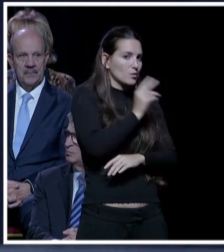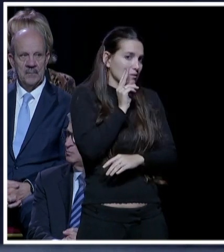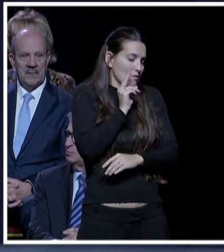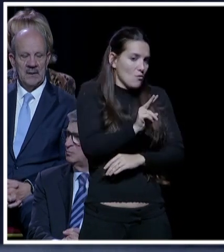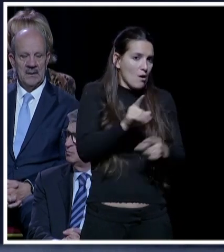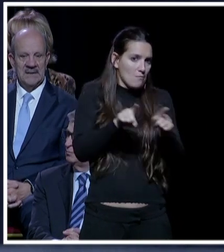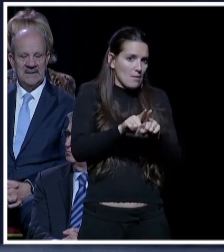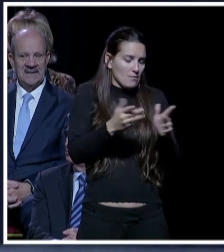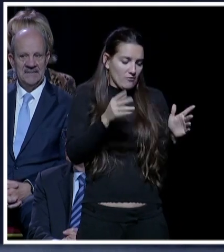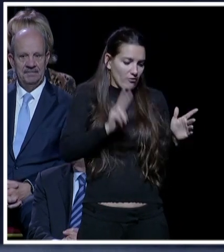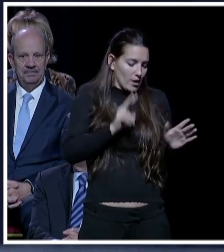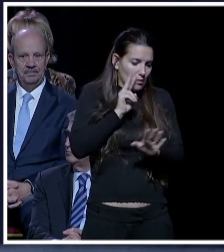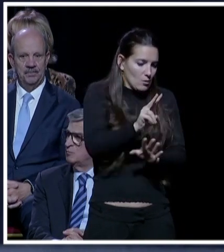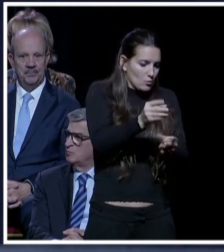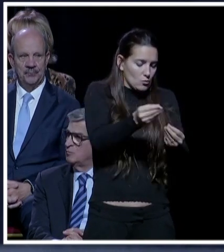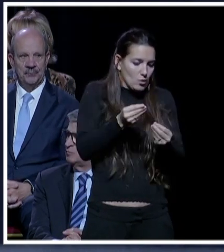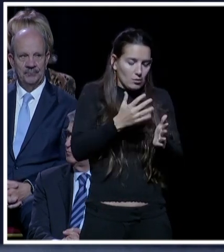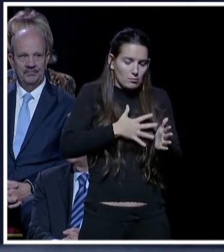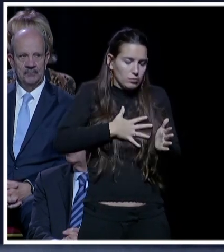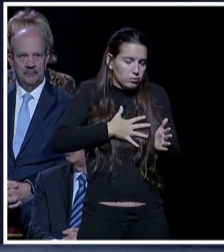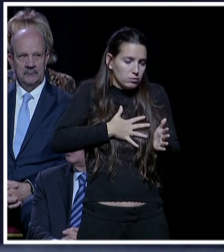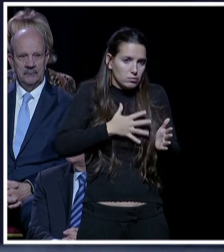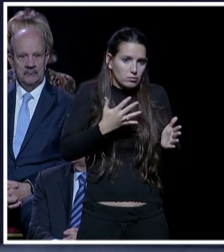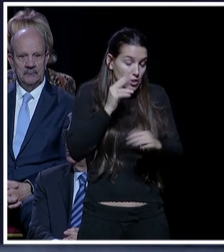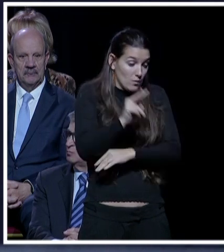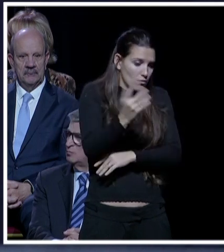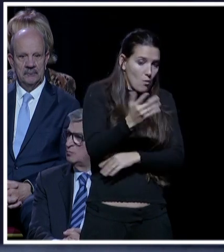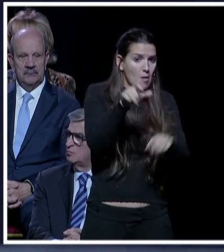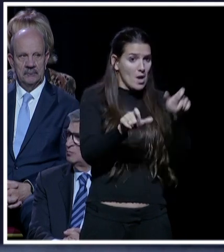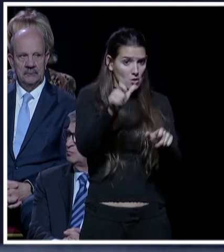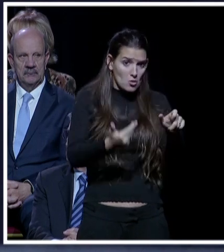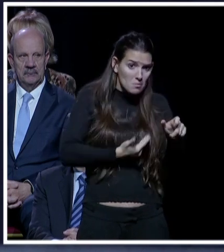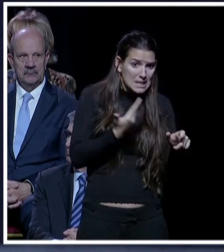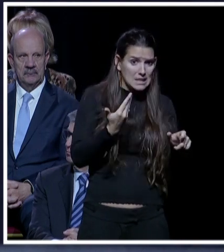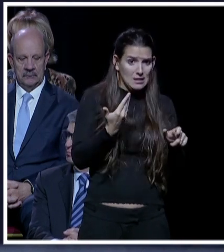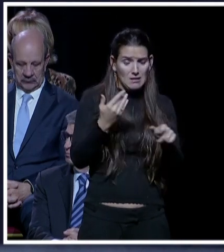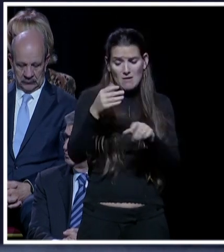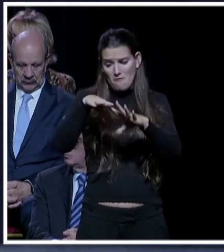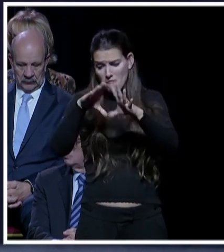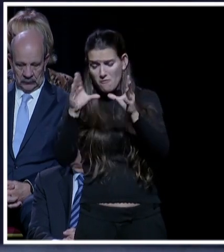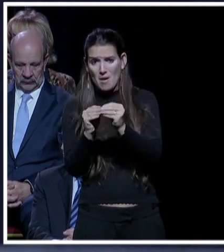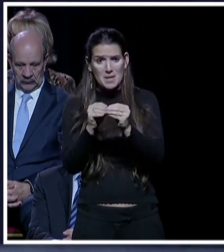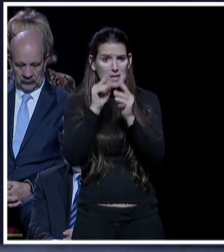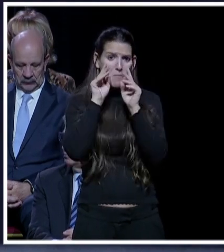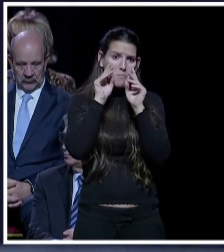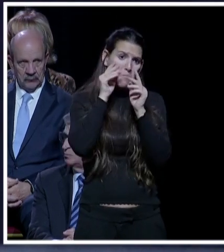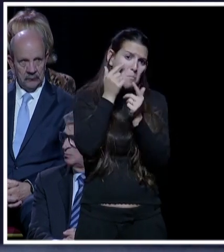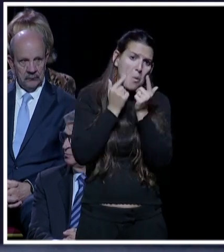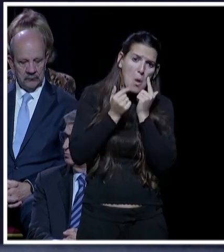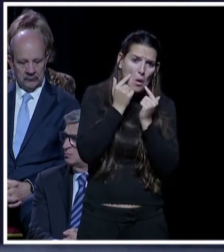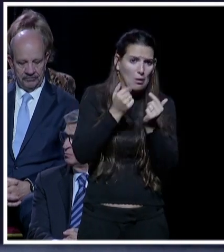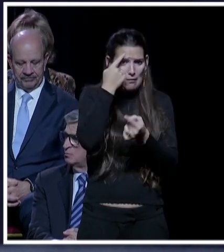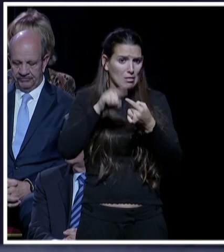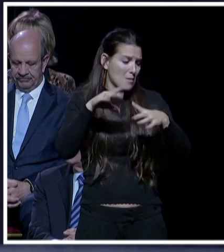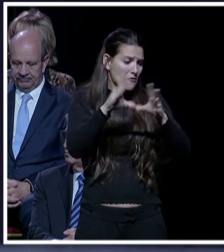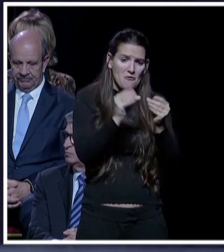vraiment indicible. J'ai vu des blessés, j'ai vu des familles de victimes qui pleuraient leur mort. Je frissonne encore